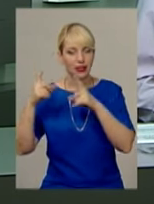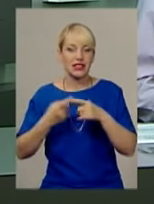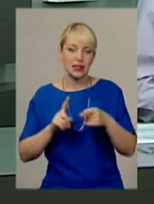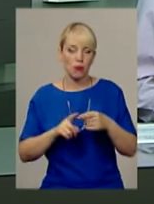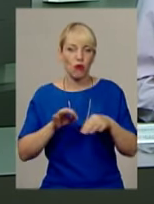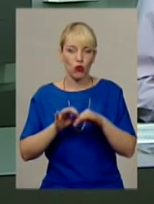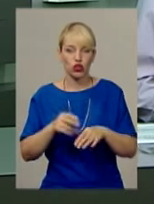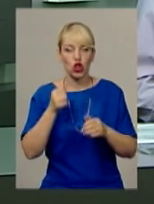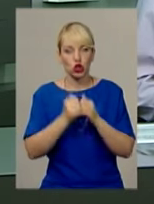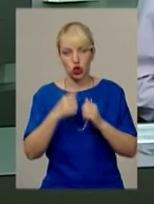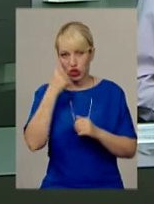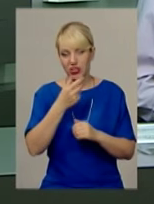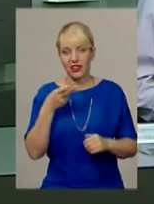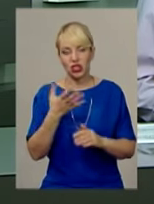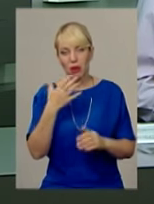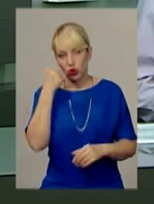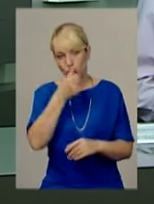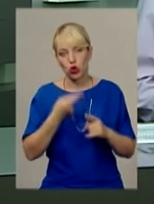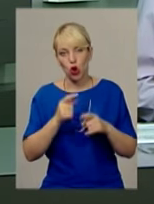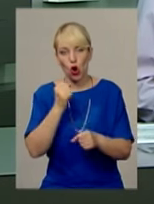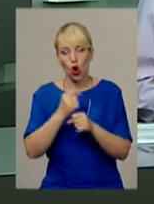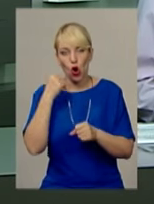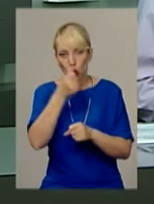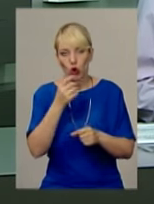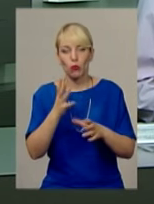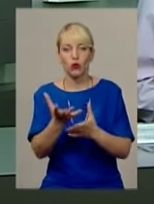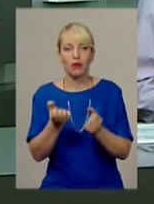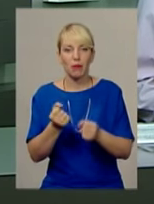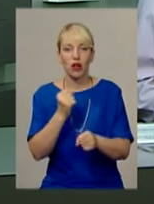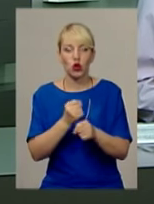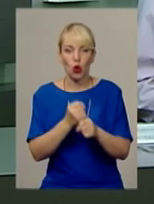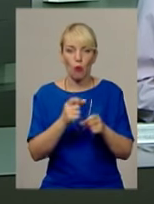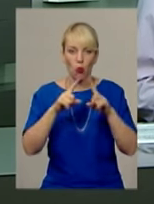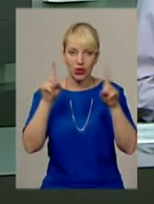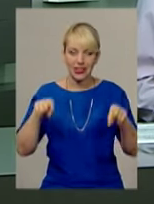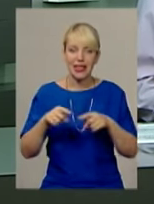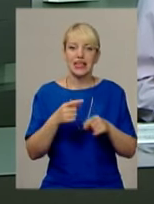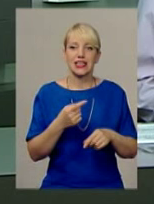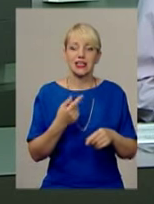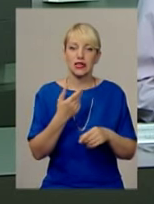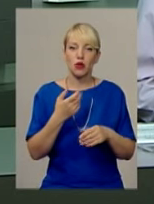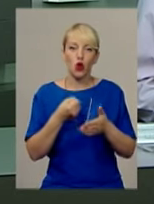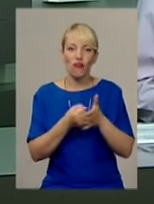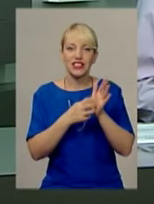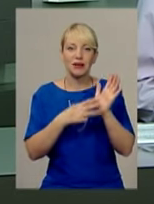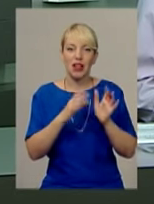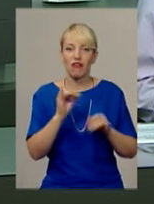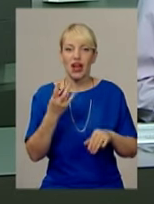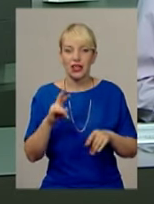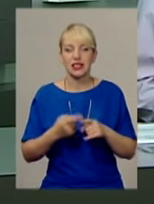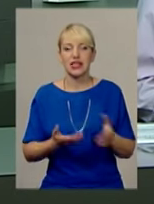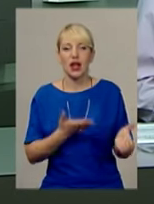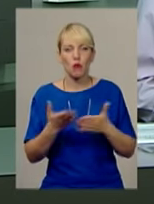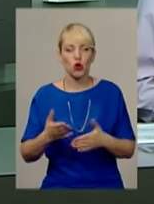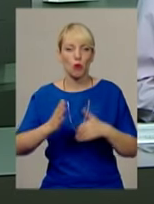з 2005 року. Цьогоріч роботи прийматимуться з 1 серпня до 18 вересня. До участі у конкурсі запрошуються